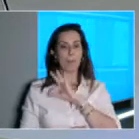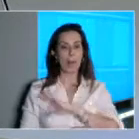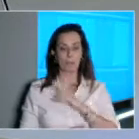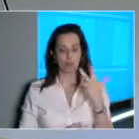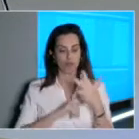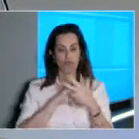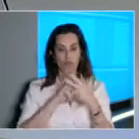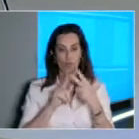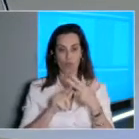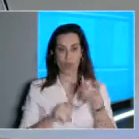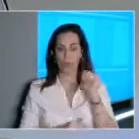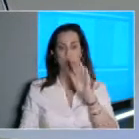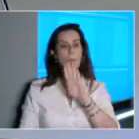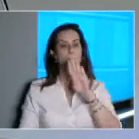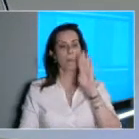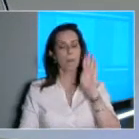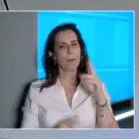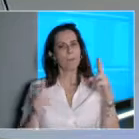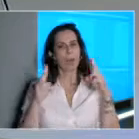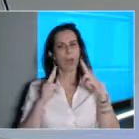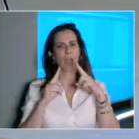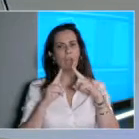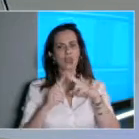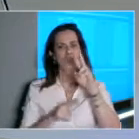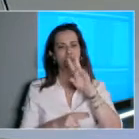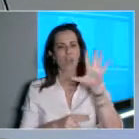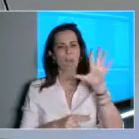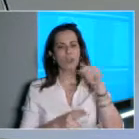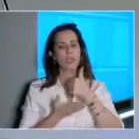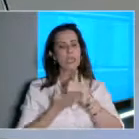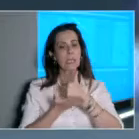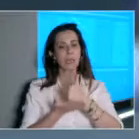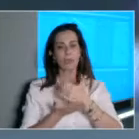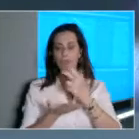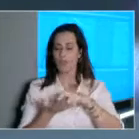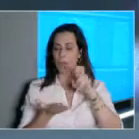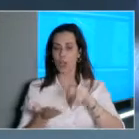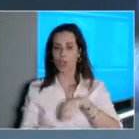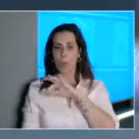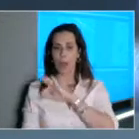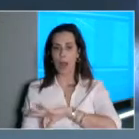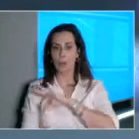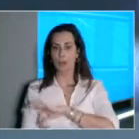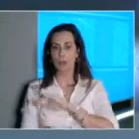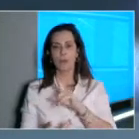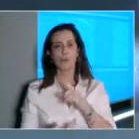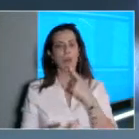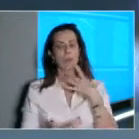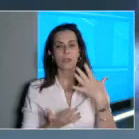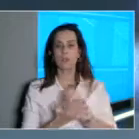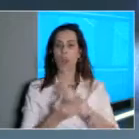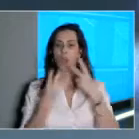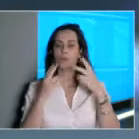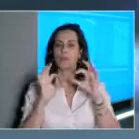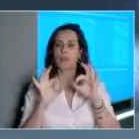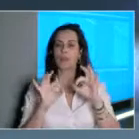ליברמן. אתמול ראש הממשלה נתניהו נפגש עם 25 נציגי ציבור שפרשו מישראל ביתנו, כדי לדון בהישגים חשובים